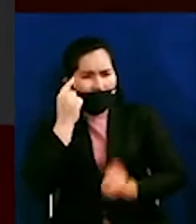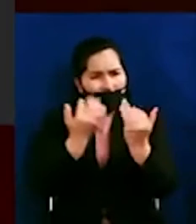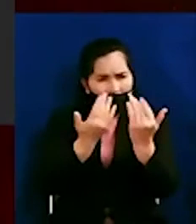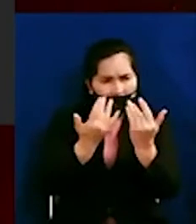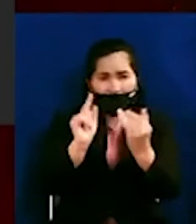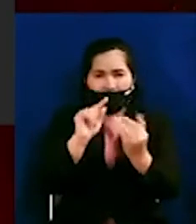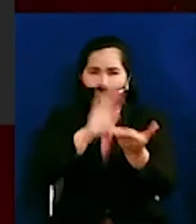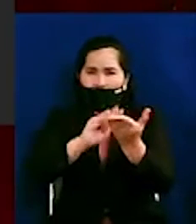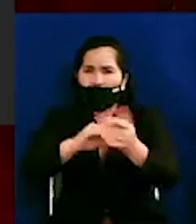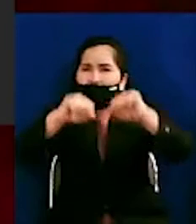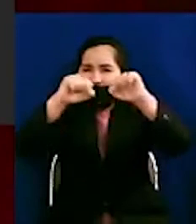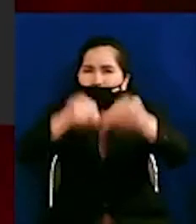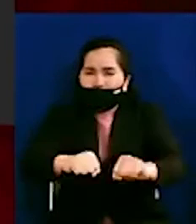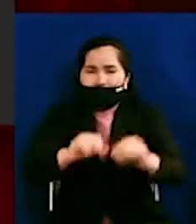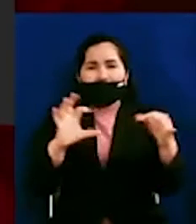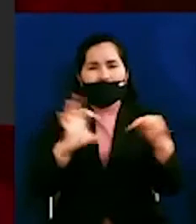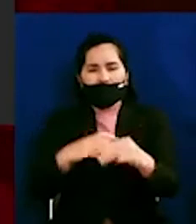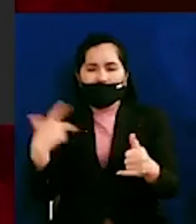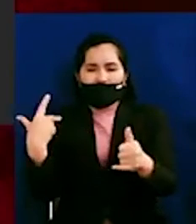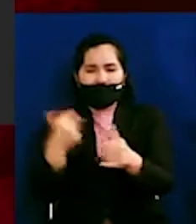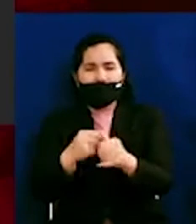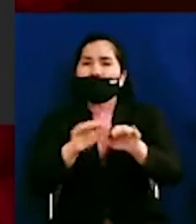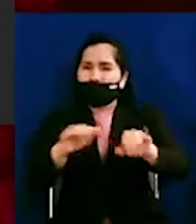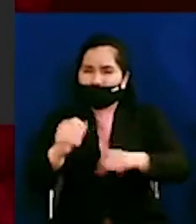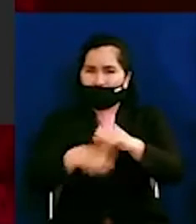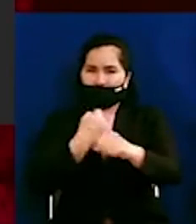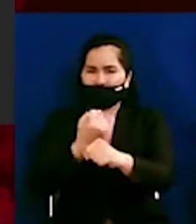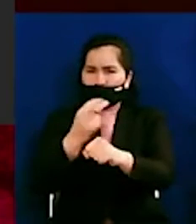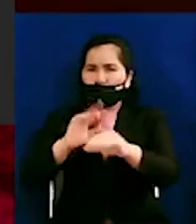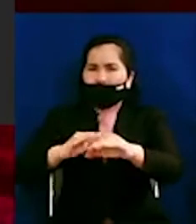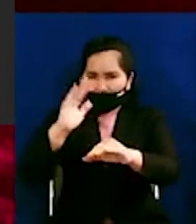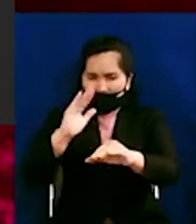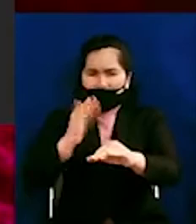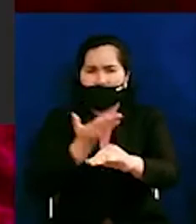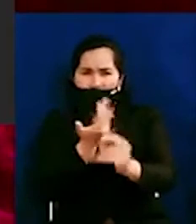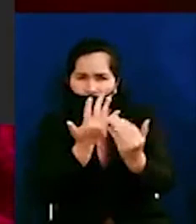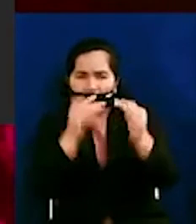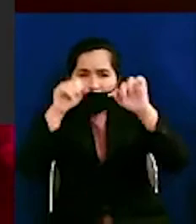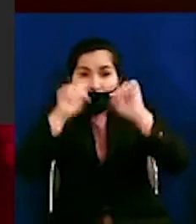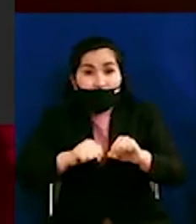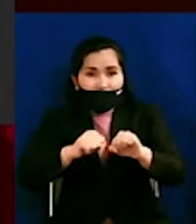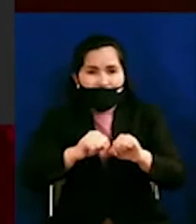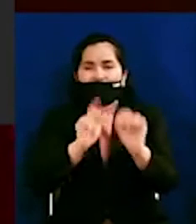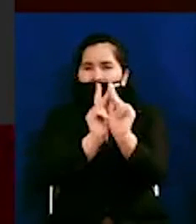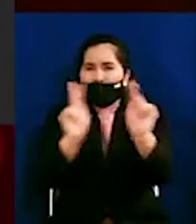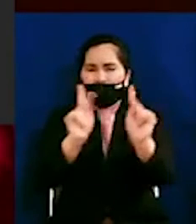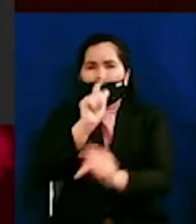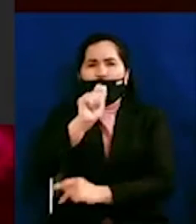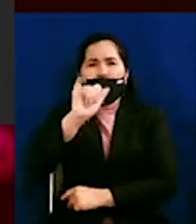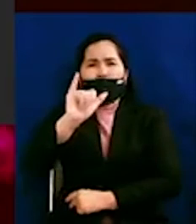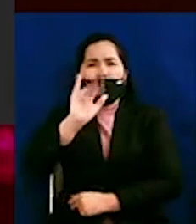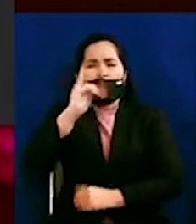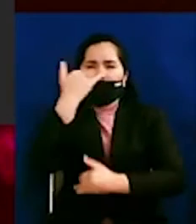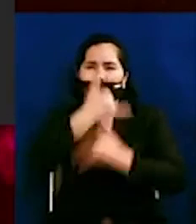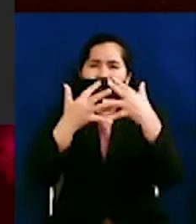อนุมัติในเรื่องของการใช้วัคซีนในเด็กอายุตั้งแต่12ปีขึ้นไปเนี่ยจากเอ่อคณะกรรมการอาหารและยาของ